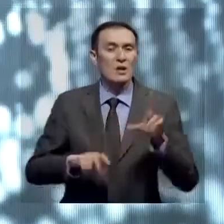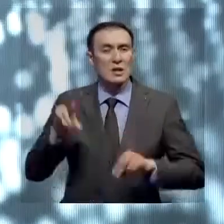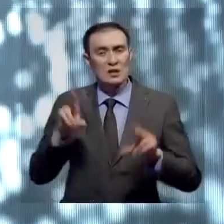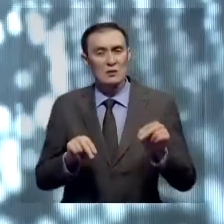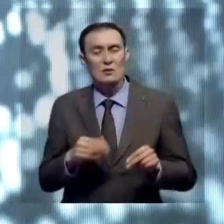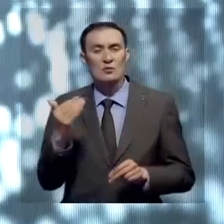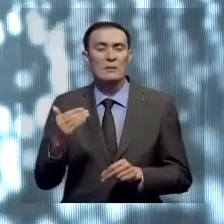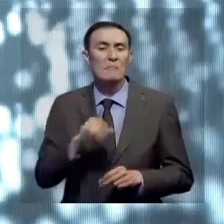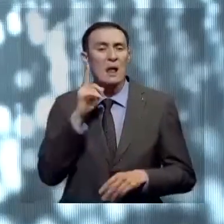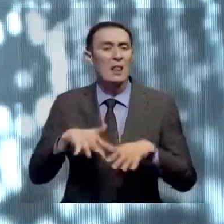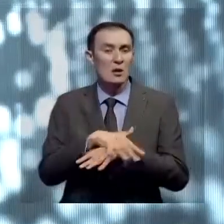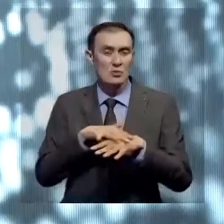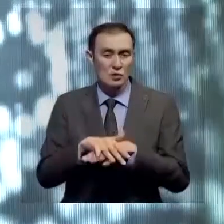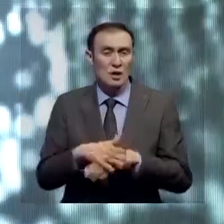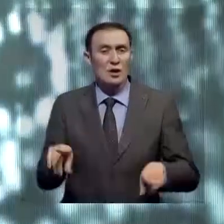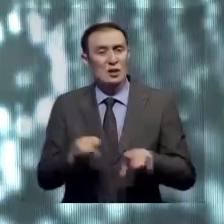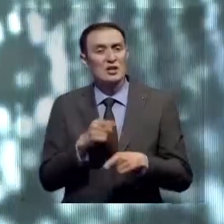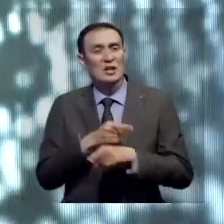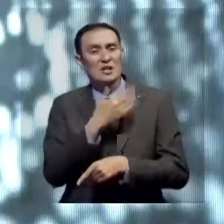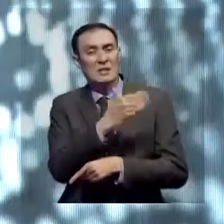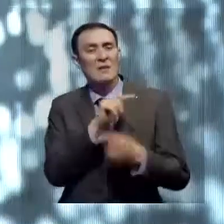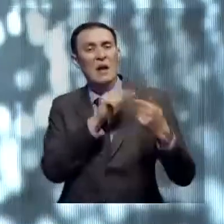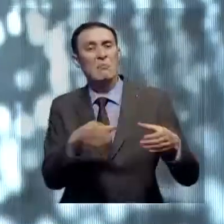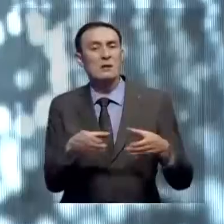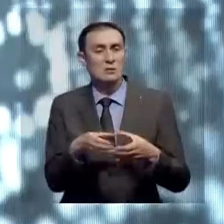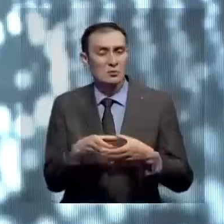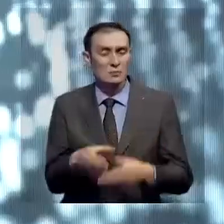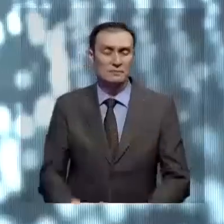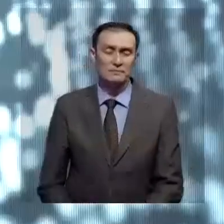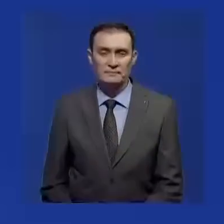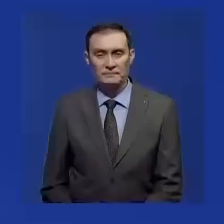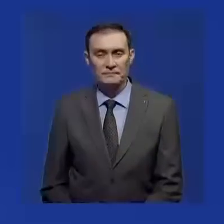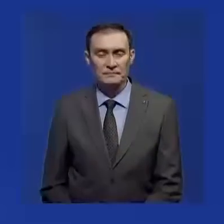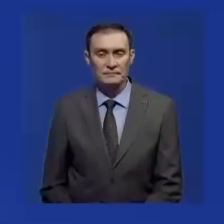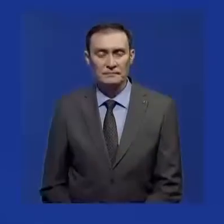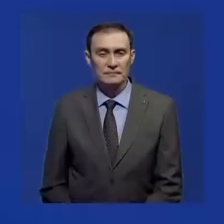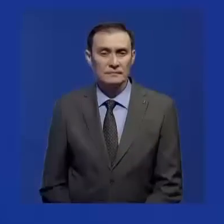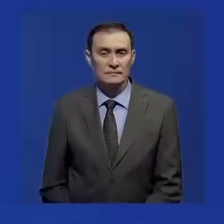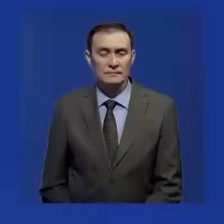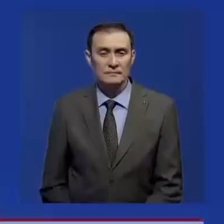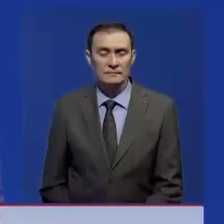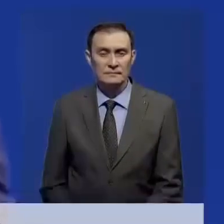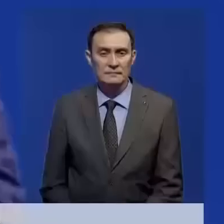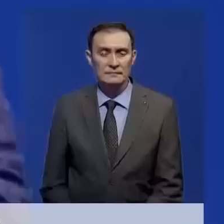особую надежду, возложил на молодежь. Он также раскритиковал оппозицию.